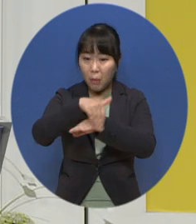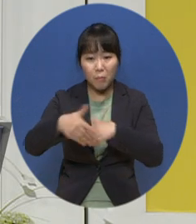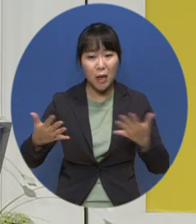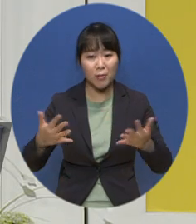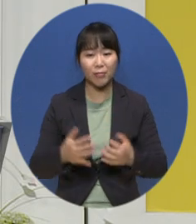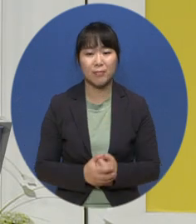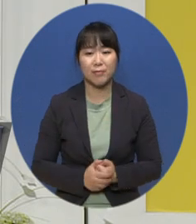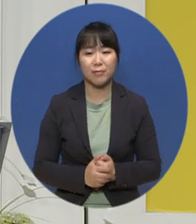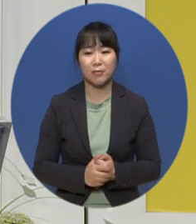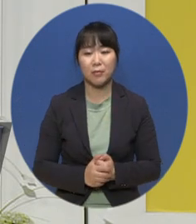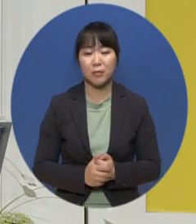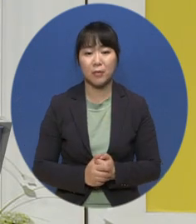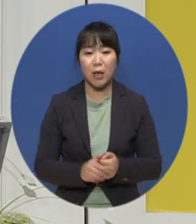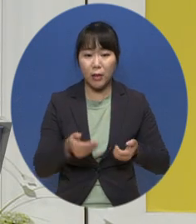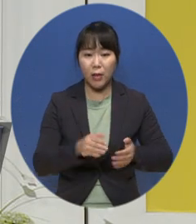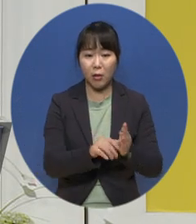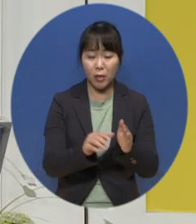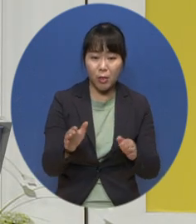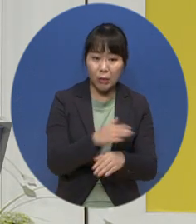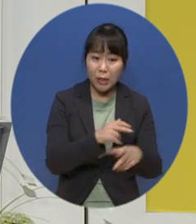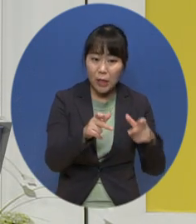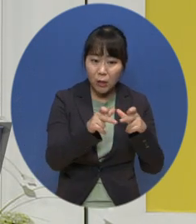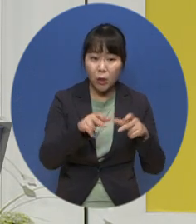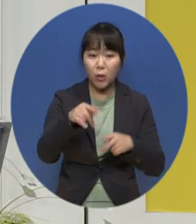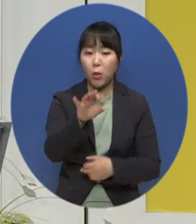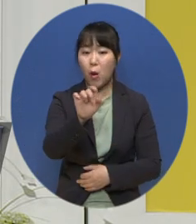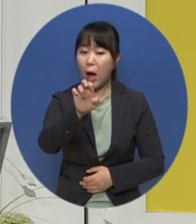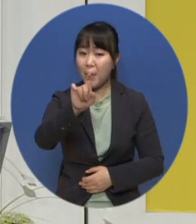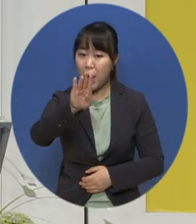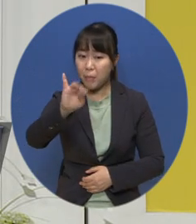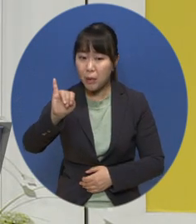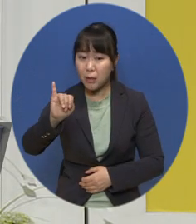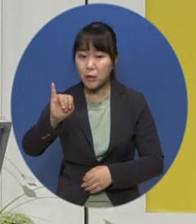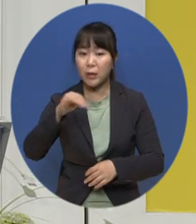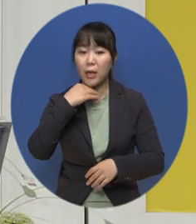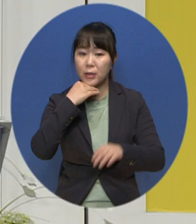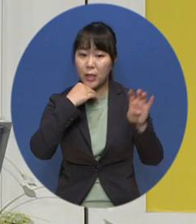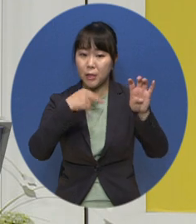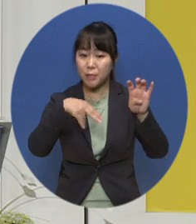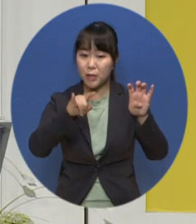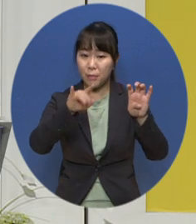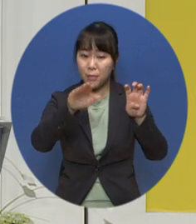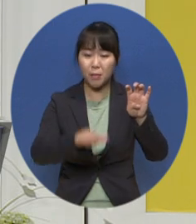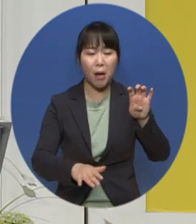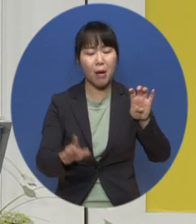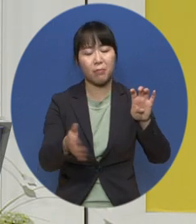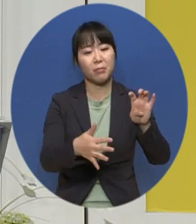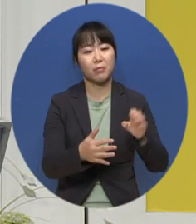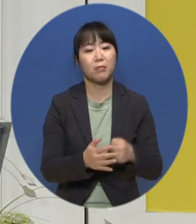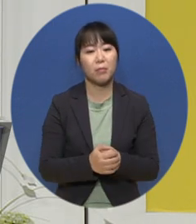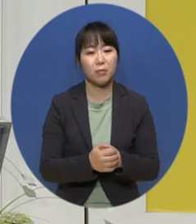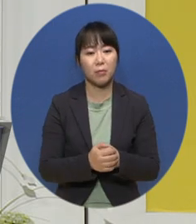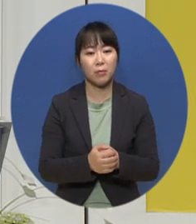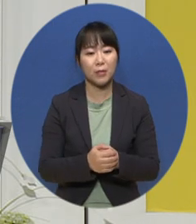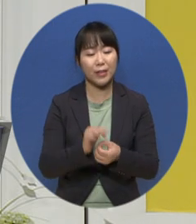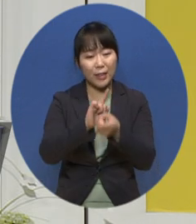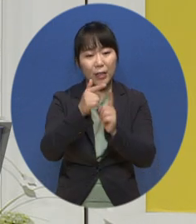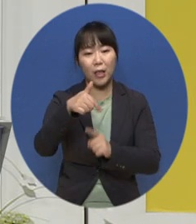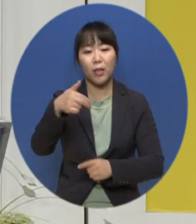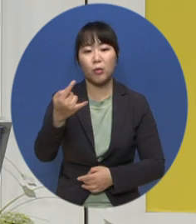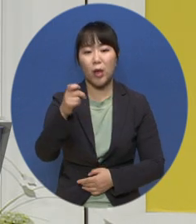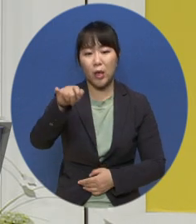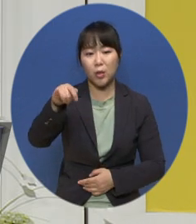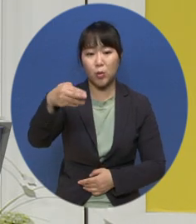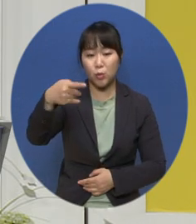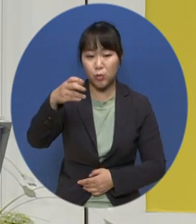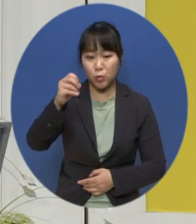그래서 선천적 장애인들은 소아마비 놀라 요즘 40세 미만 하면 높습니다 그 대신에 매 절정이 있죠 중풍